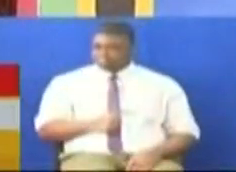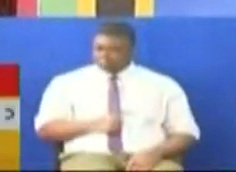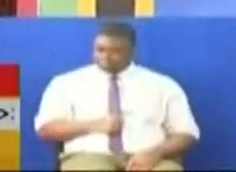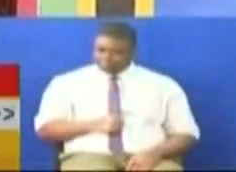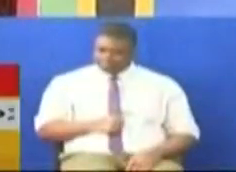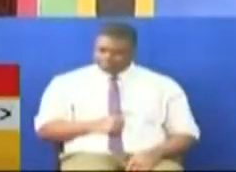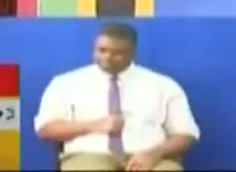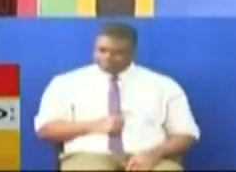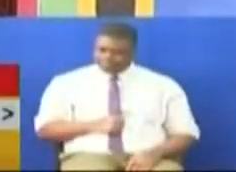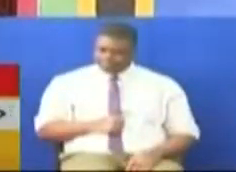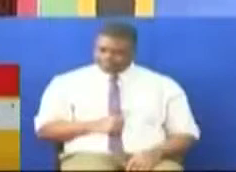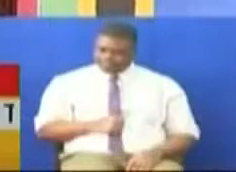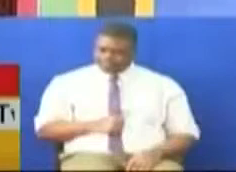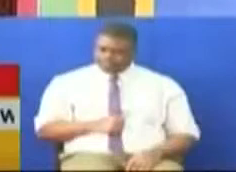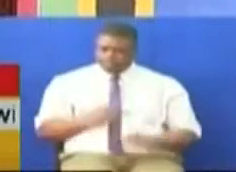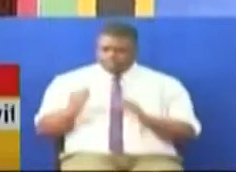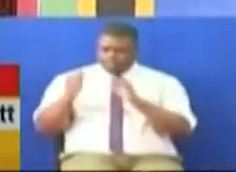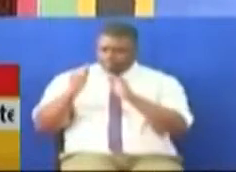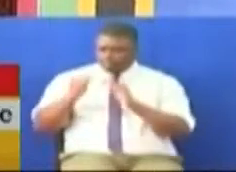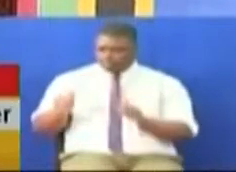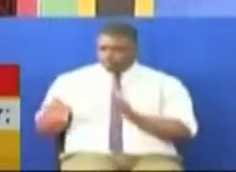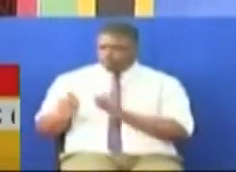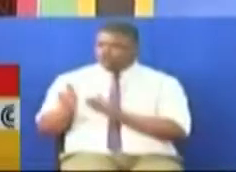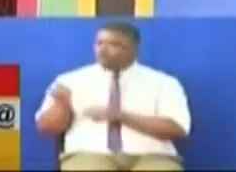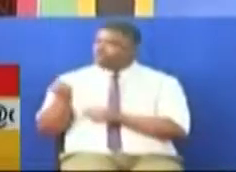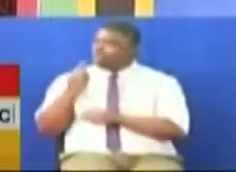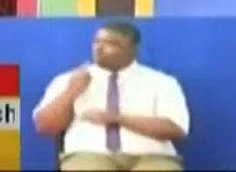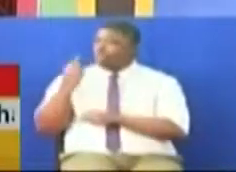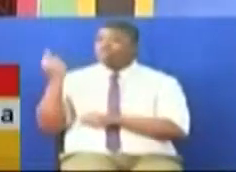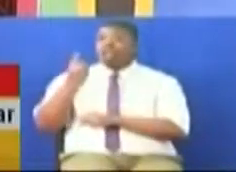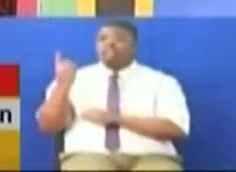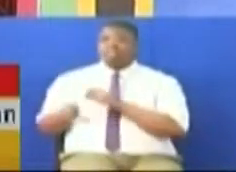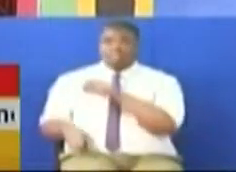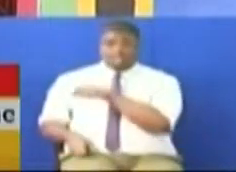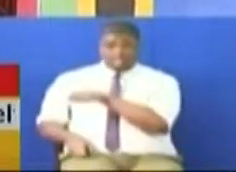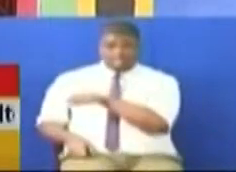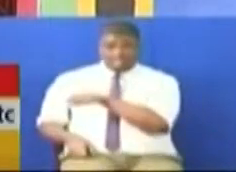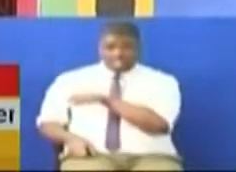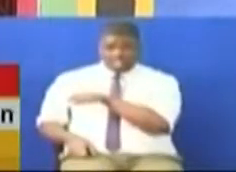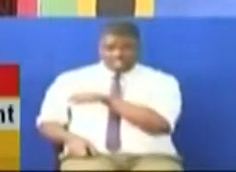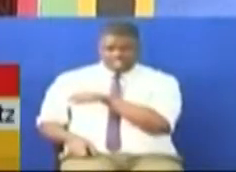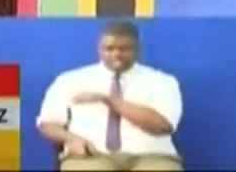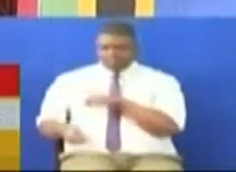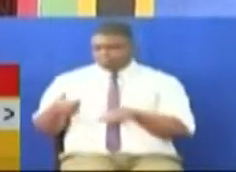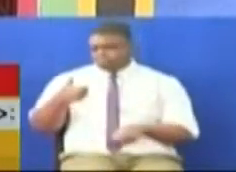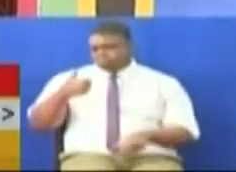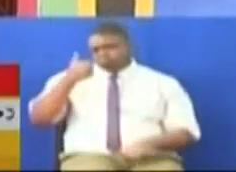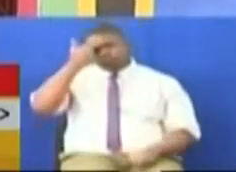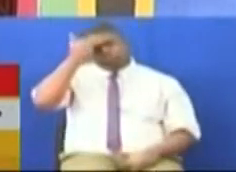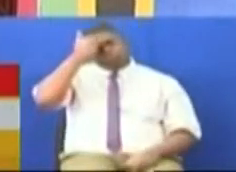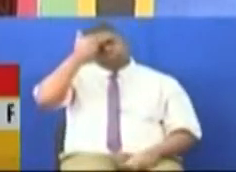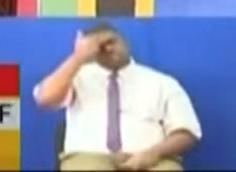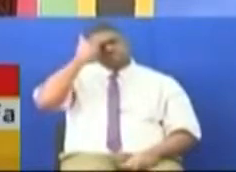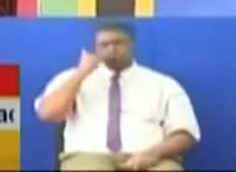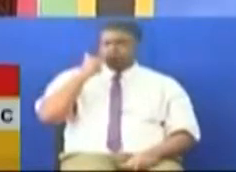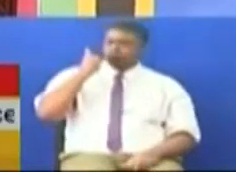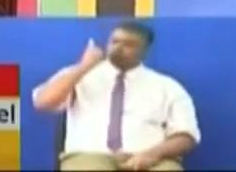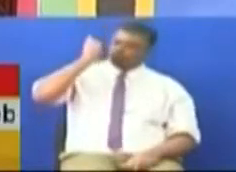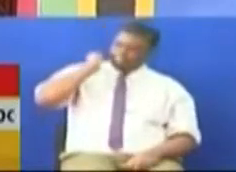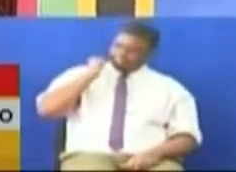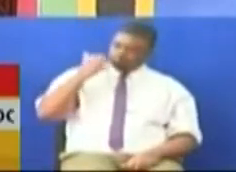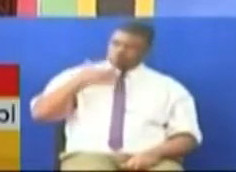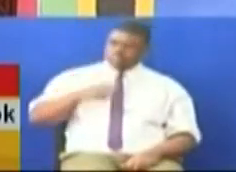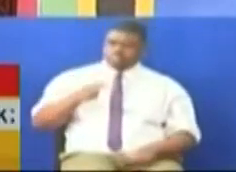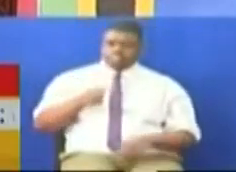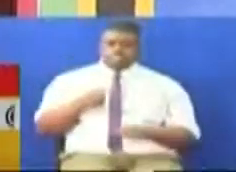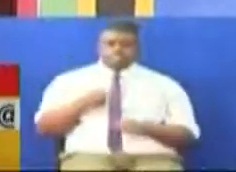Speaker, nakumbuka juzi hapa wakati waziri wa fedha anawasilisha taarifa yake ya Wizara ya Fedha, lakini